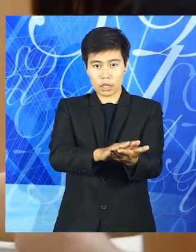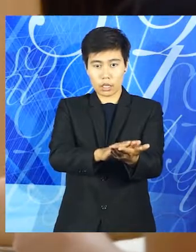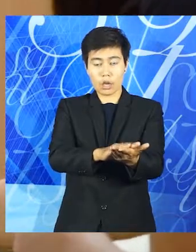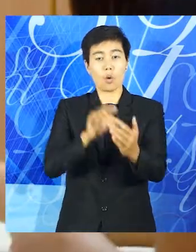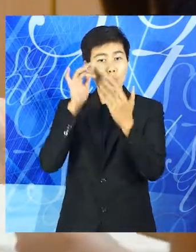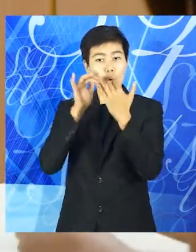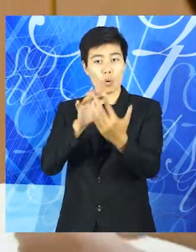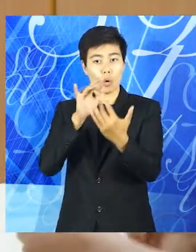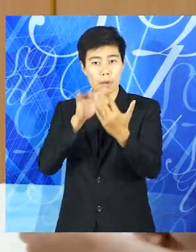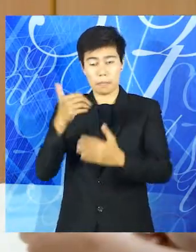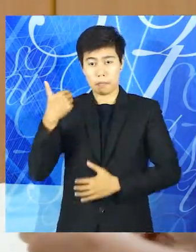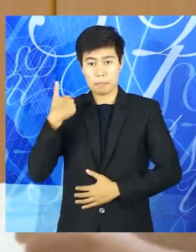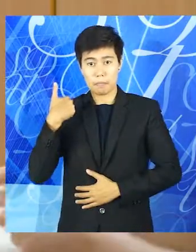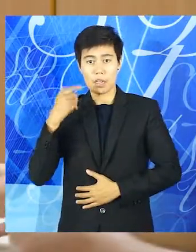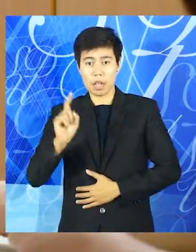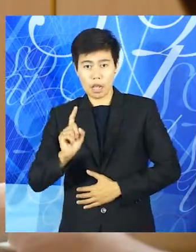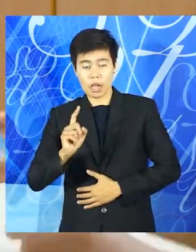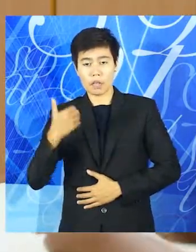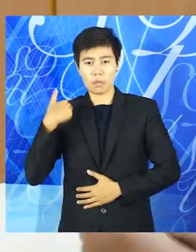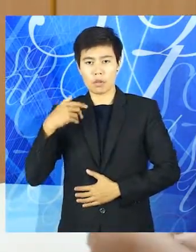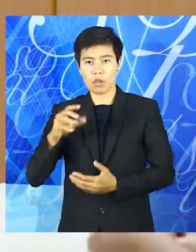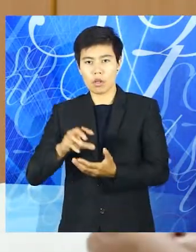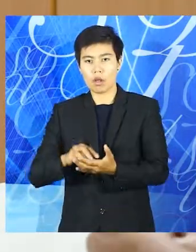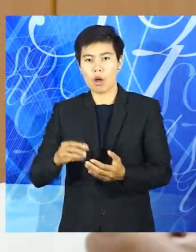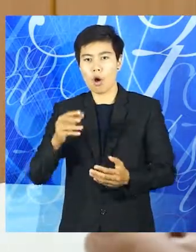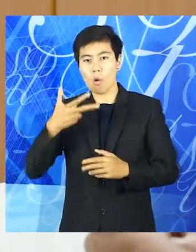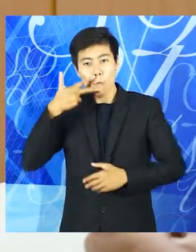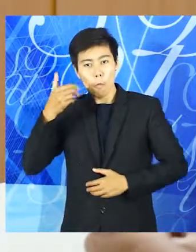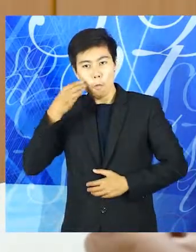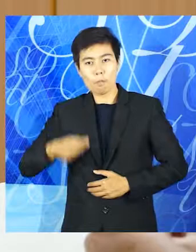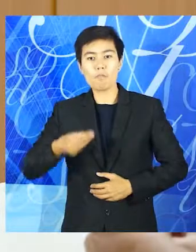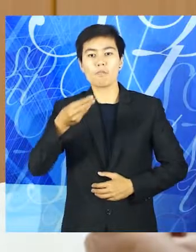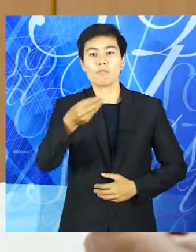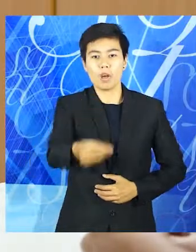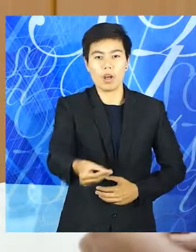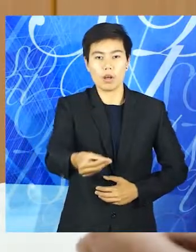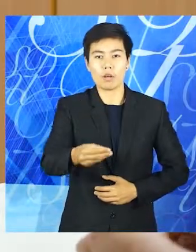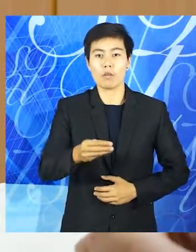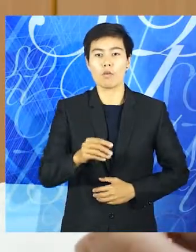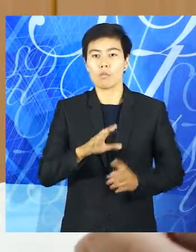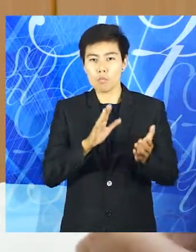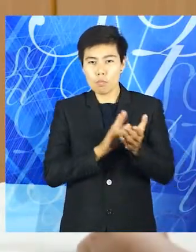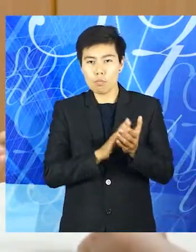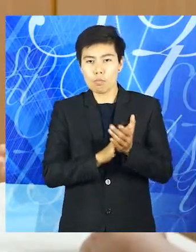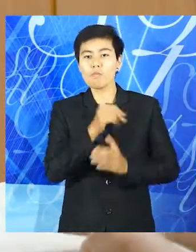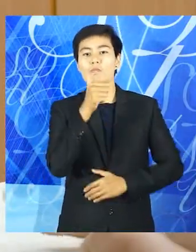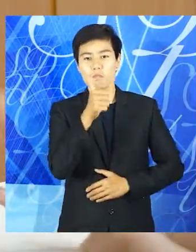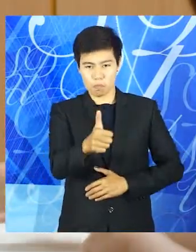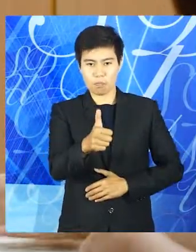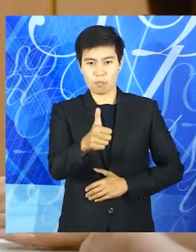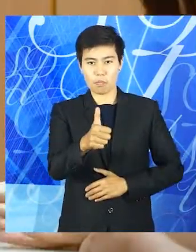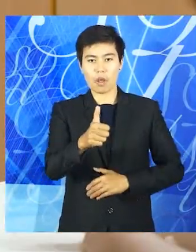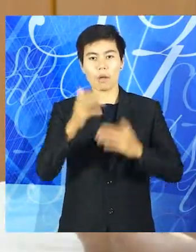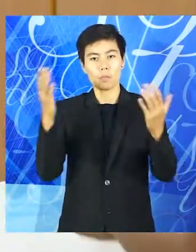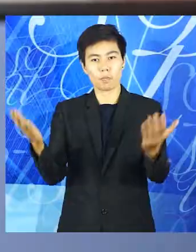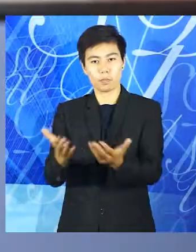าแล้วก็ผู้สนทนาก็หยิบของให้พร้อมกับพูดว่าเก่งมากค่ะนะคะซึ่งเป็นการให้แรงเส